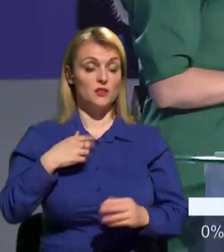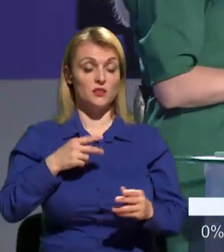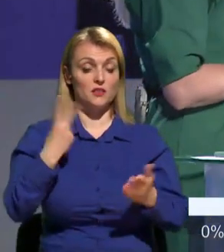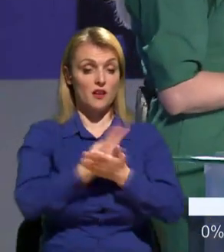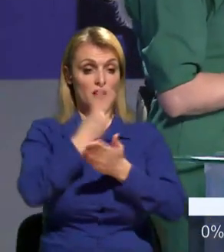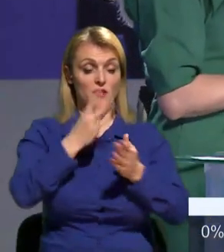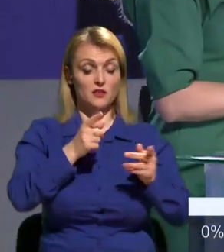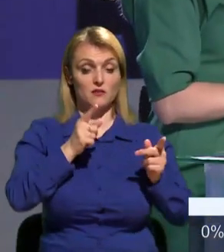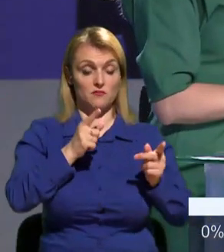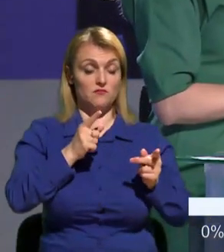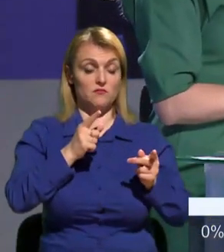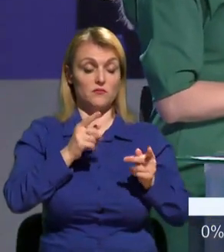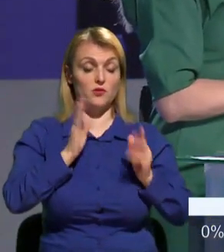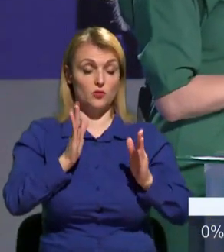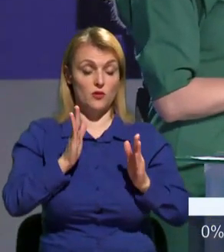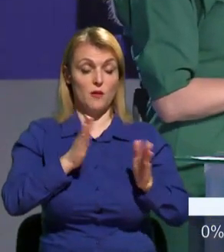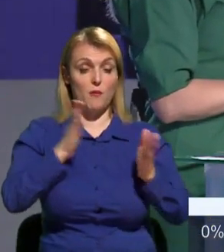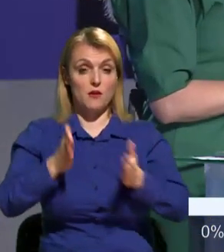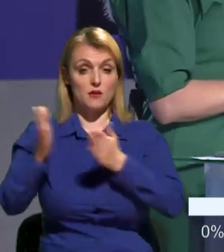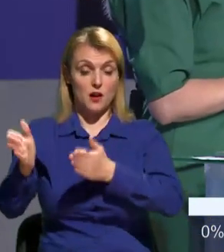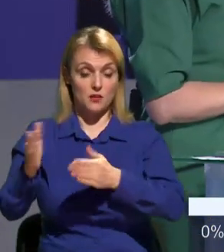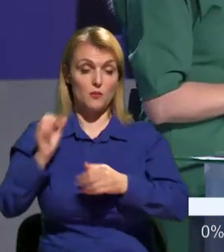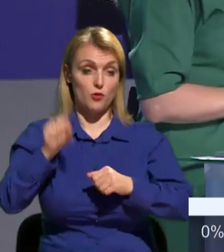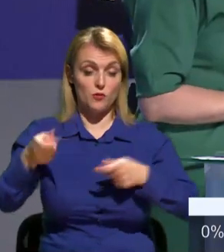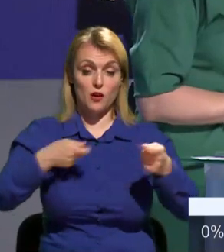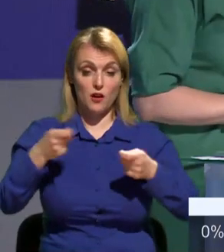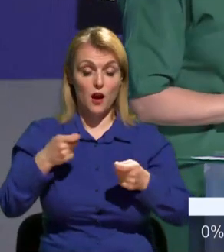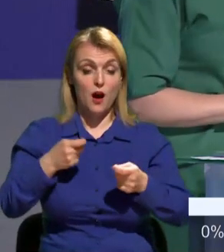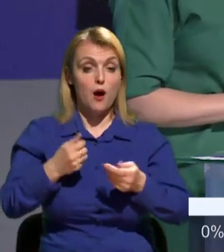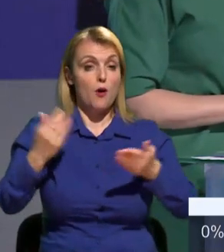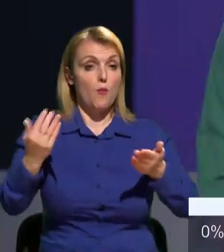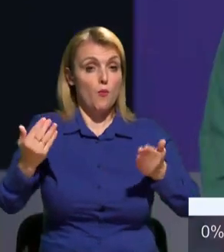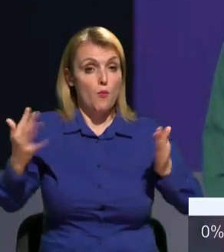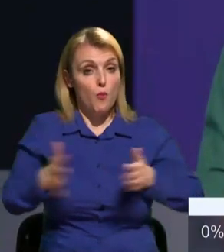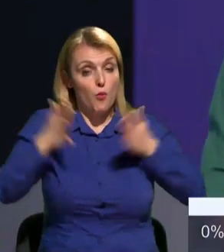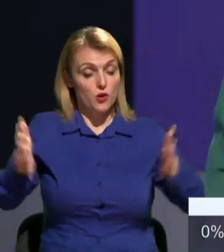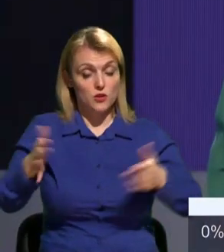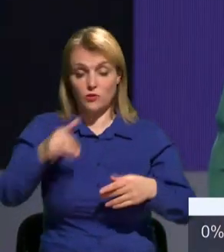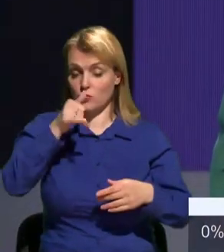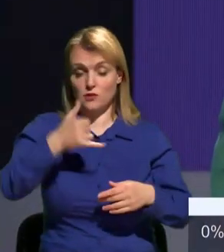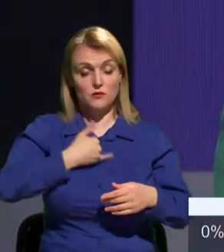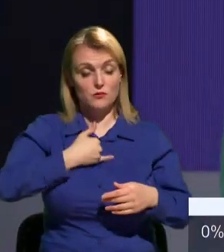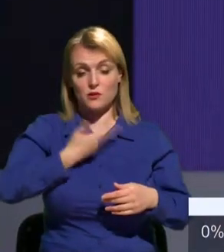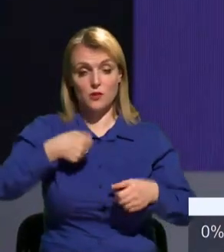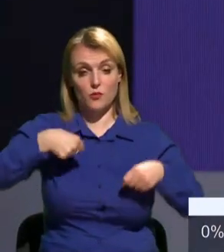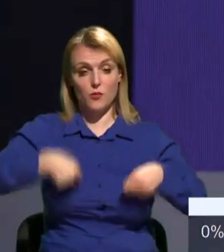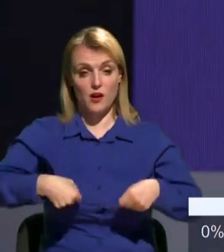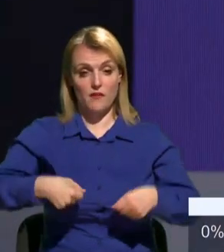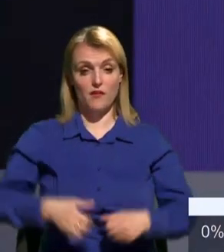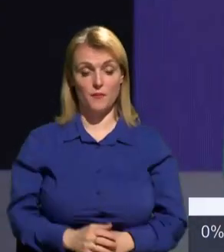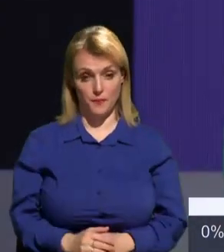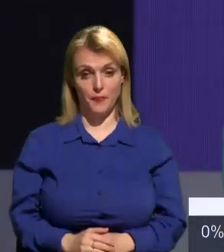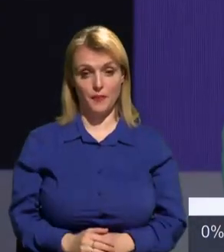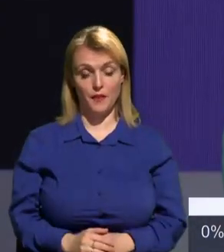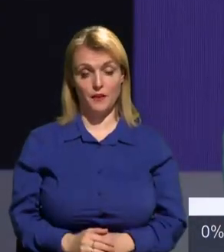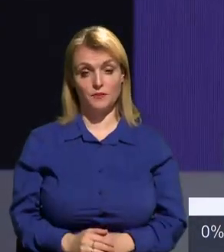Acum o să răspundeți la întrebările mele, așa cum spuneam. Și prima este, a doua, de